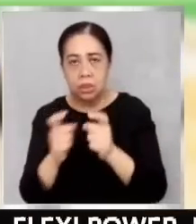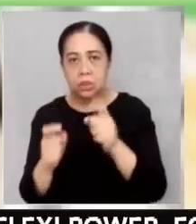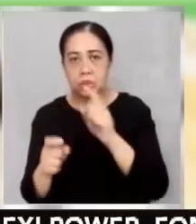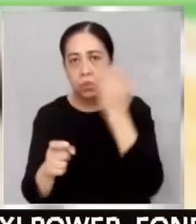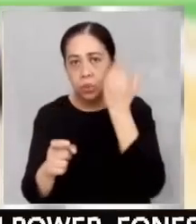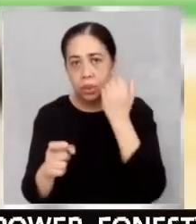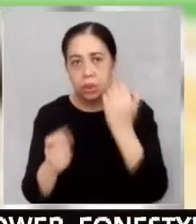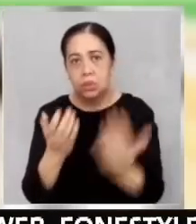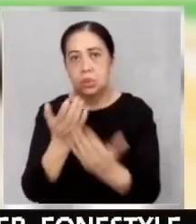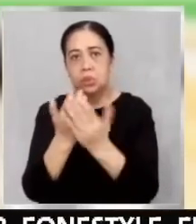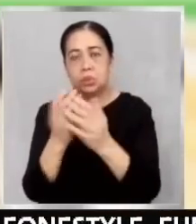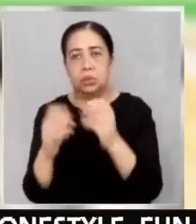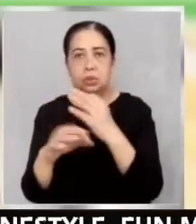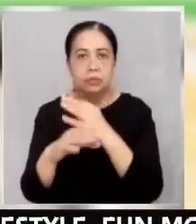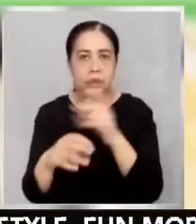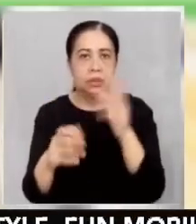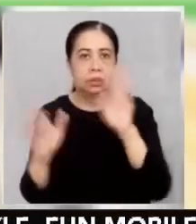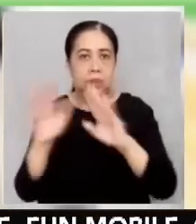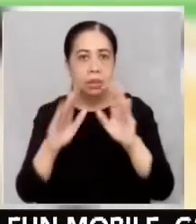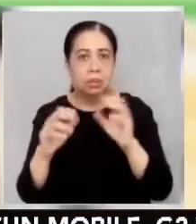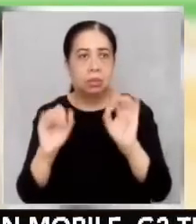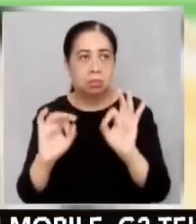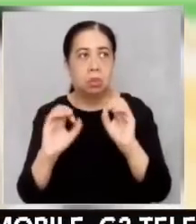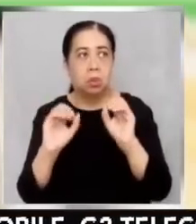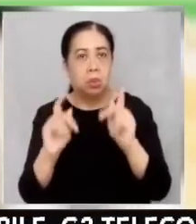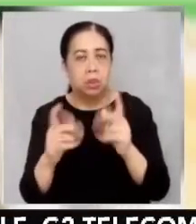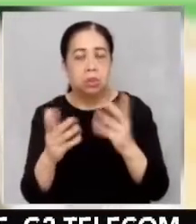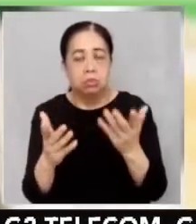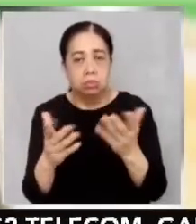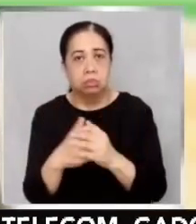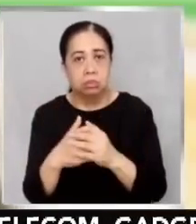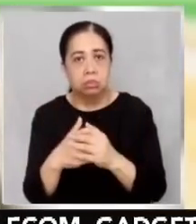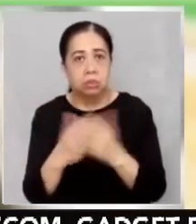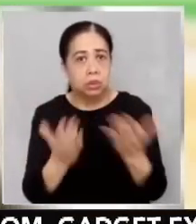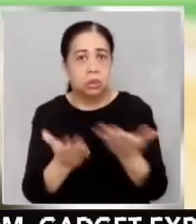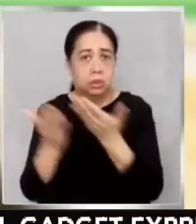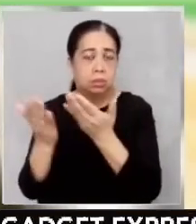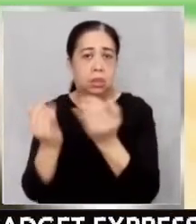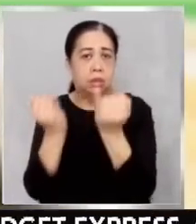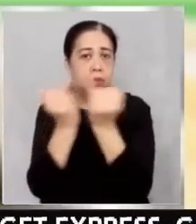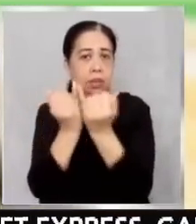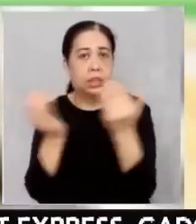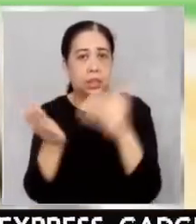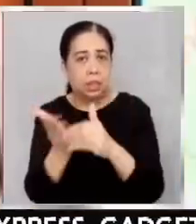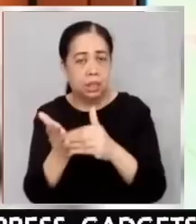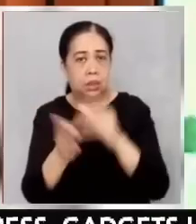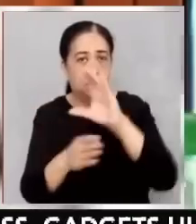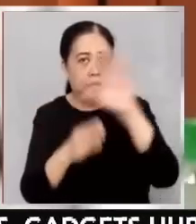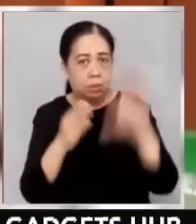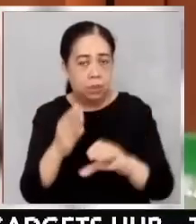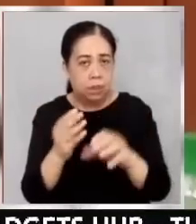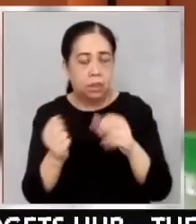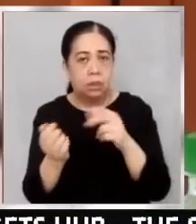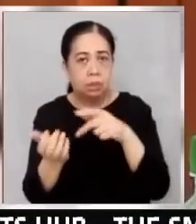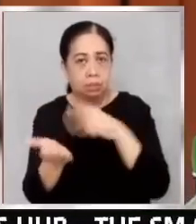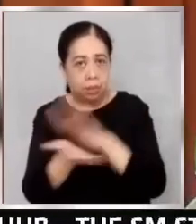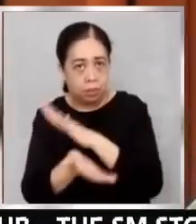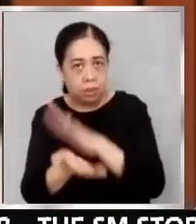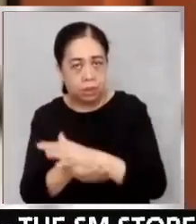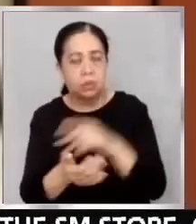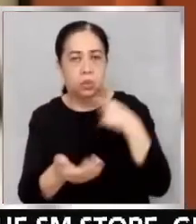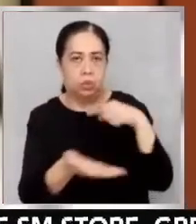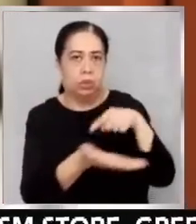problem. At kapag naayos nila yon, edi submit to PhilHealth again, complete, and we will pay. Pero hindi raw